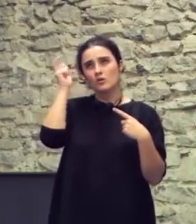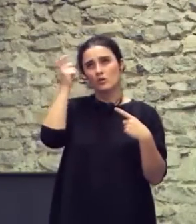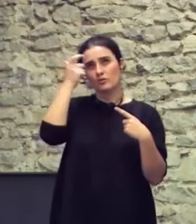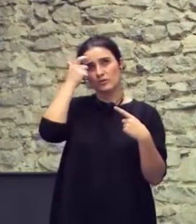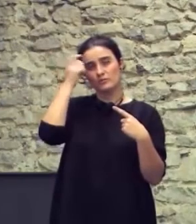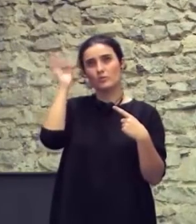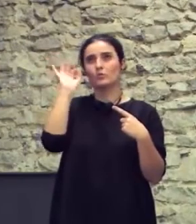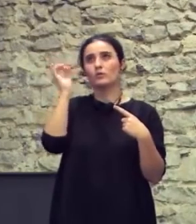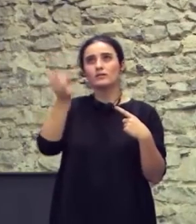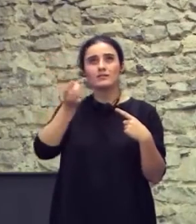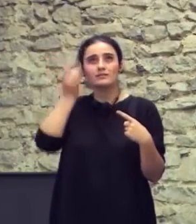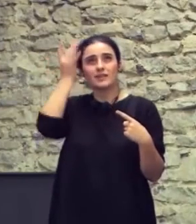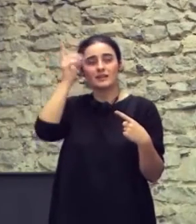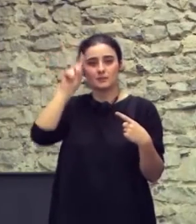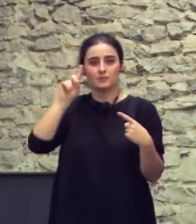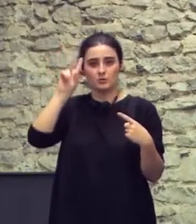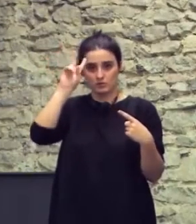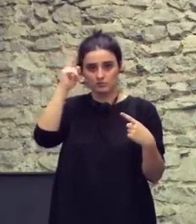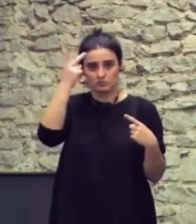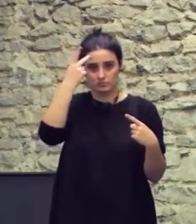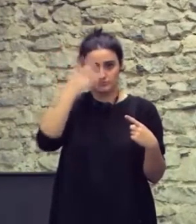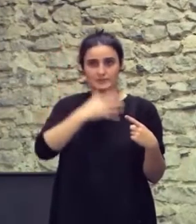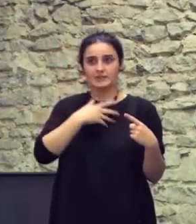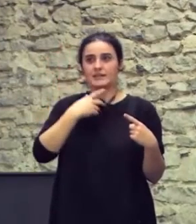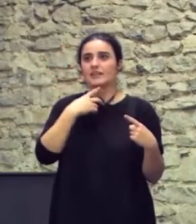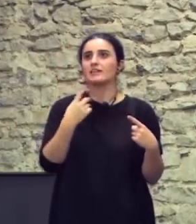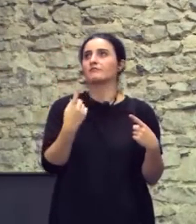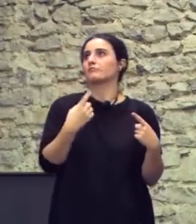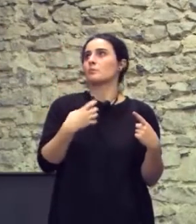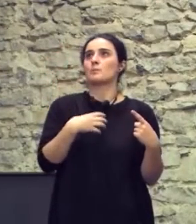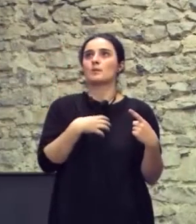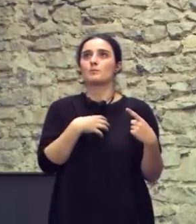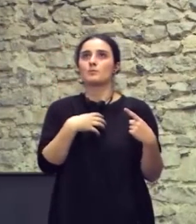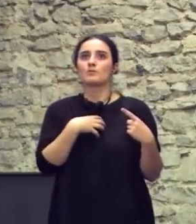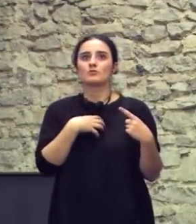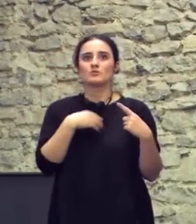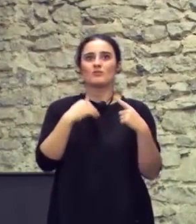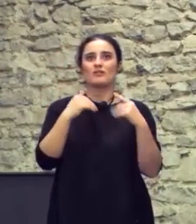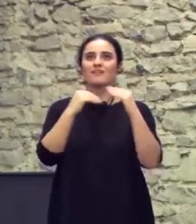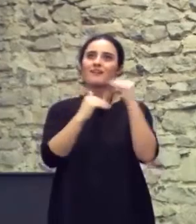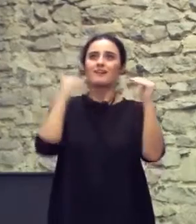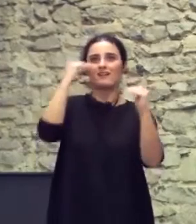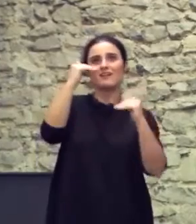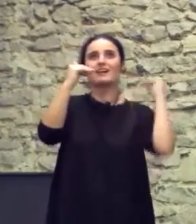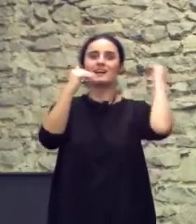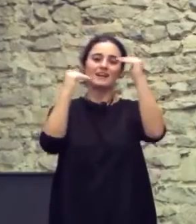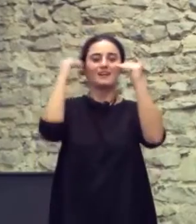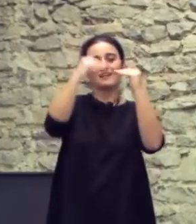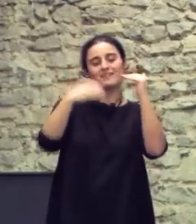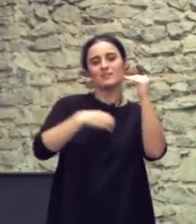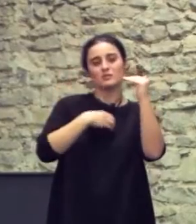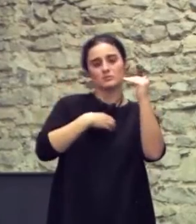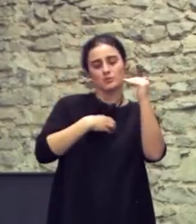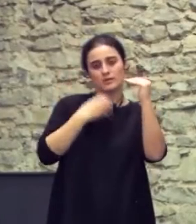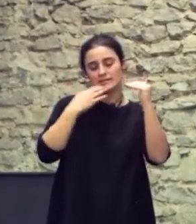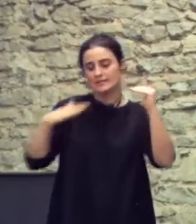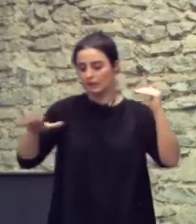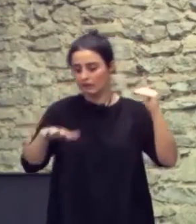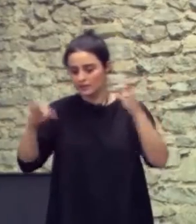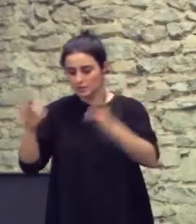ideia nolabait aldatzea ere bai. Ezin ditugu ikaragarrizko jerarkia batzuk mantendu eta aldi berean espazio seguruak sortu, horrek ez